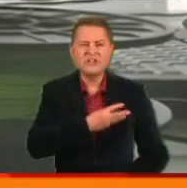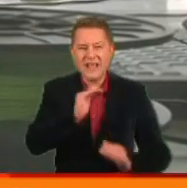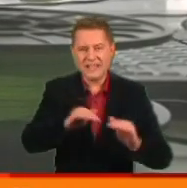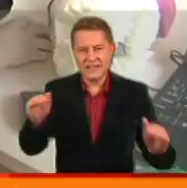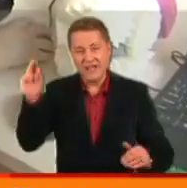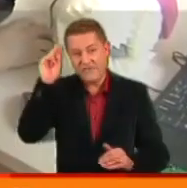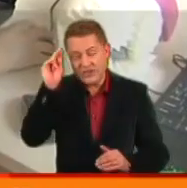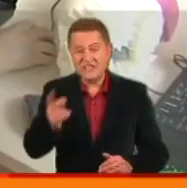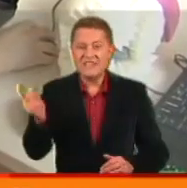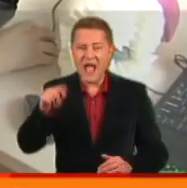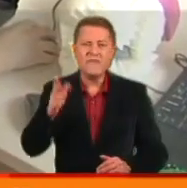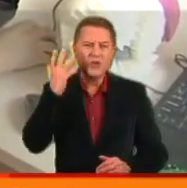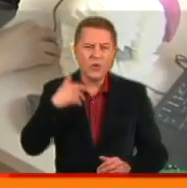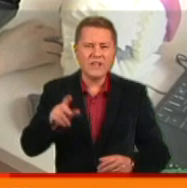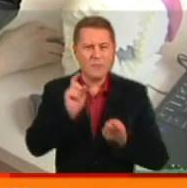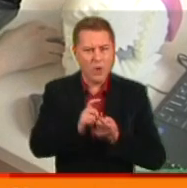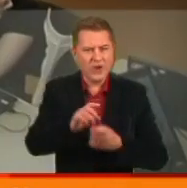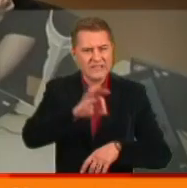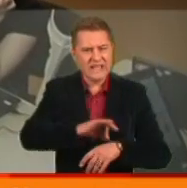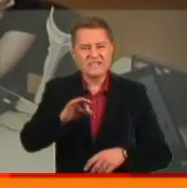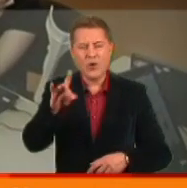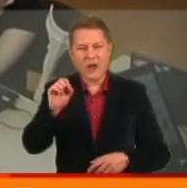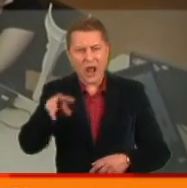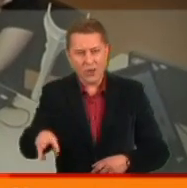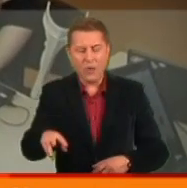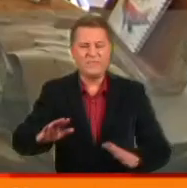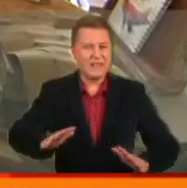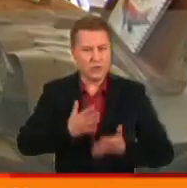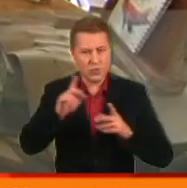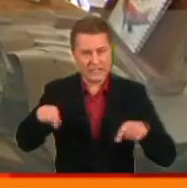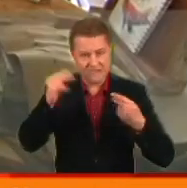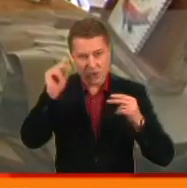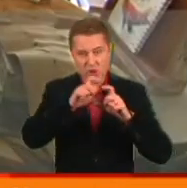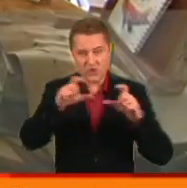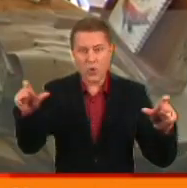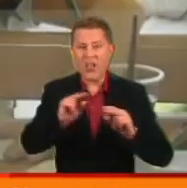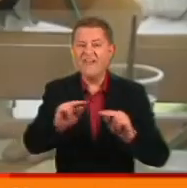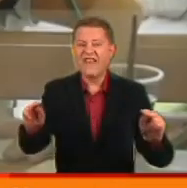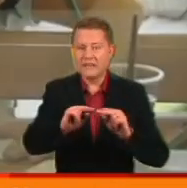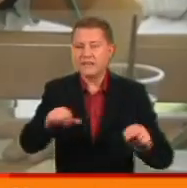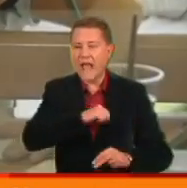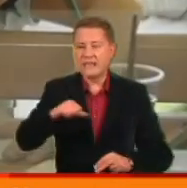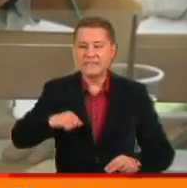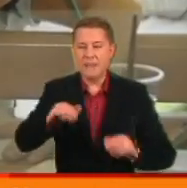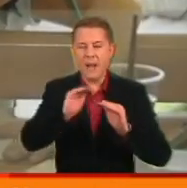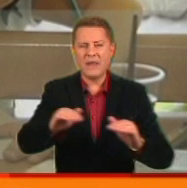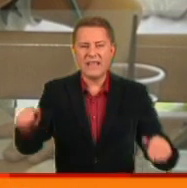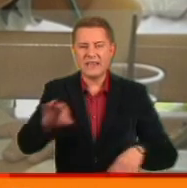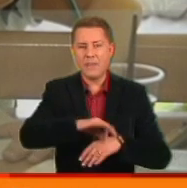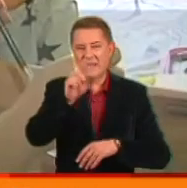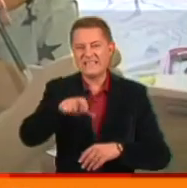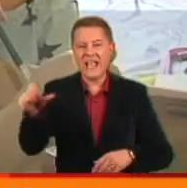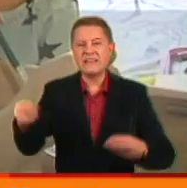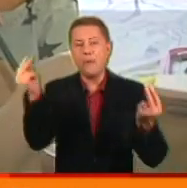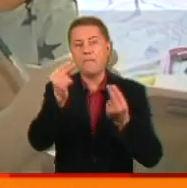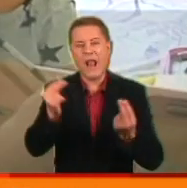вчитися, навіть тоді, коли вони борються з хворобою. І надихнуло пані Лесю на створення школи. Викладає тут і сама. Маленьким пацієнтам